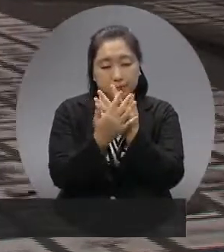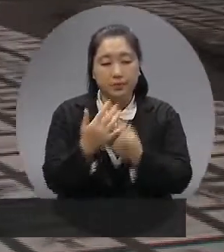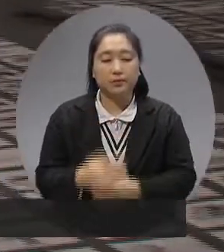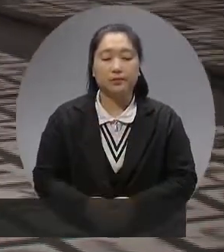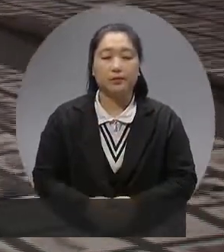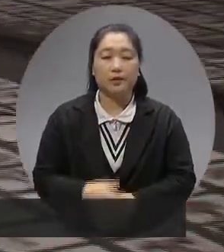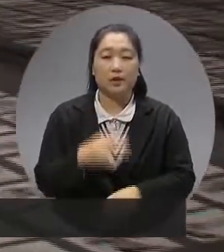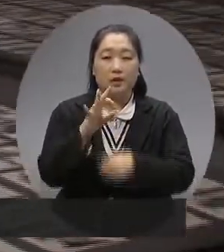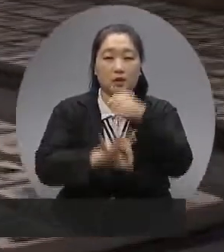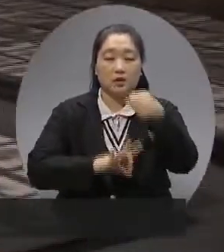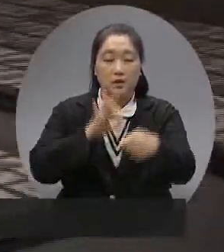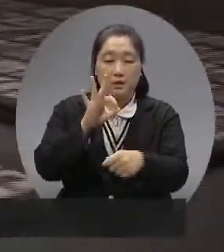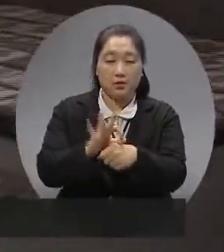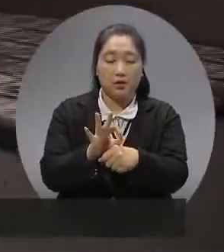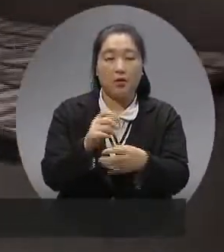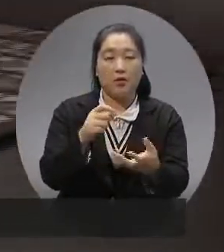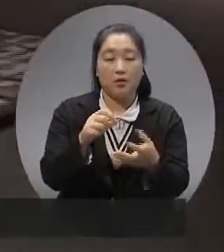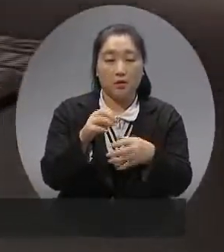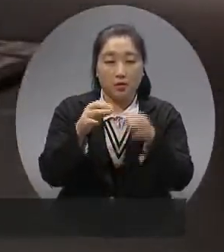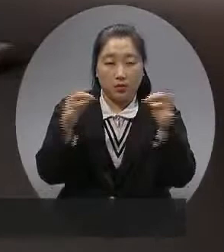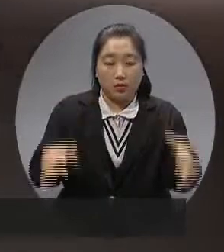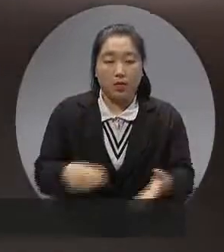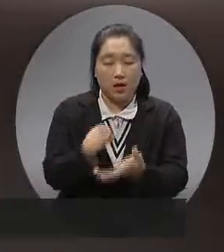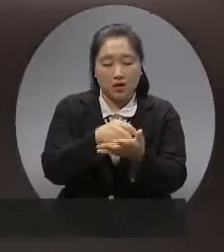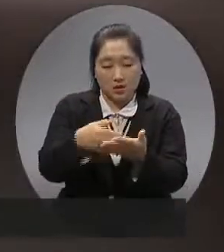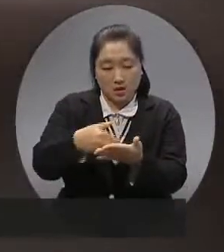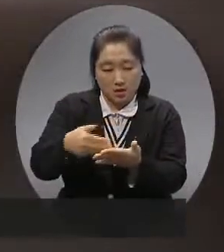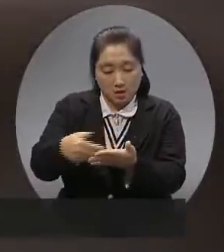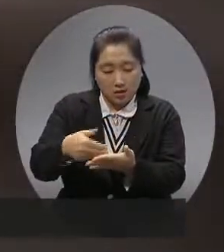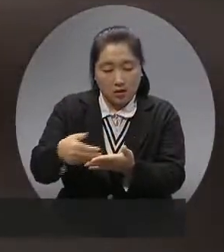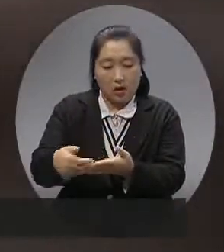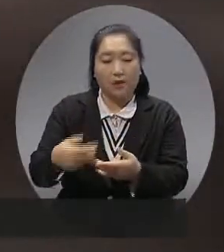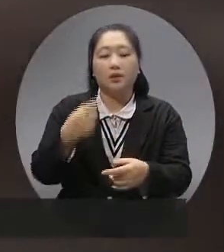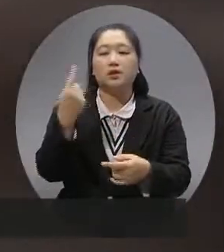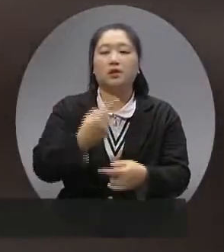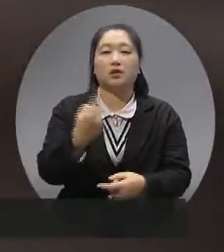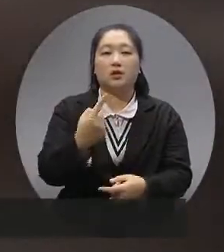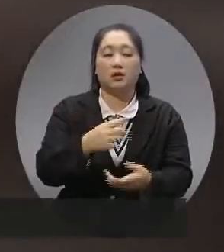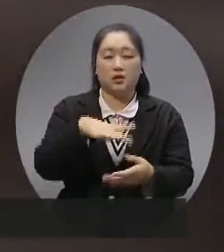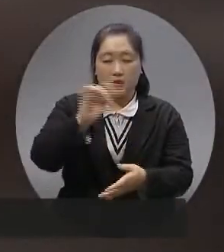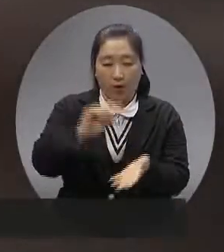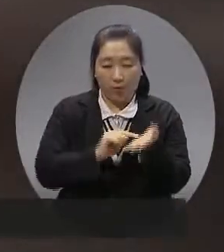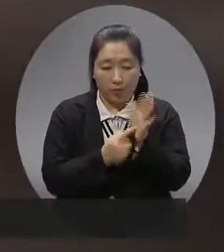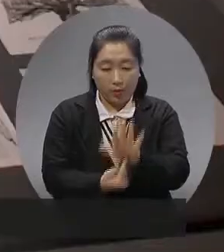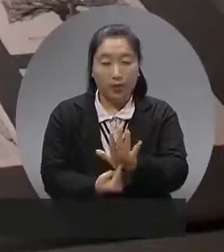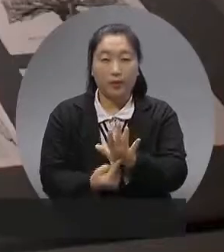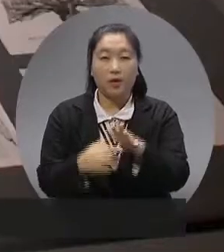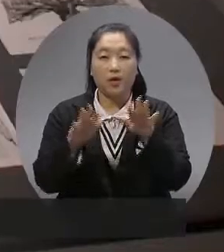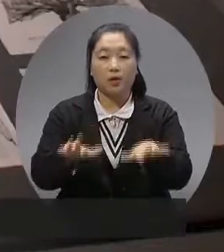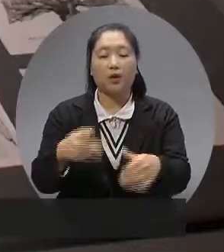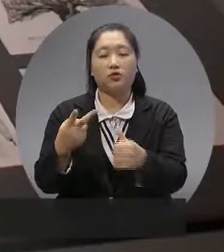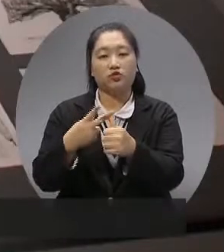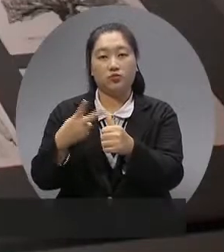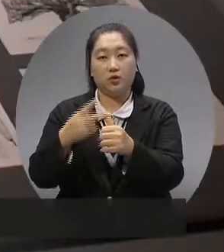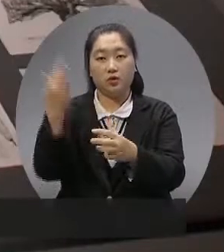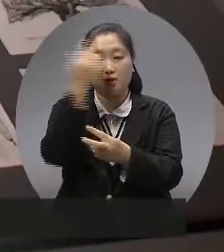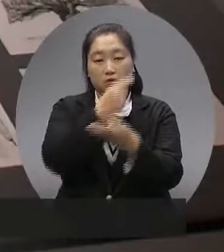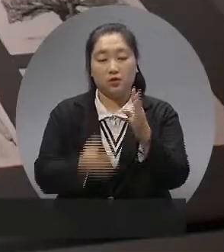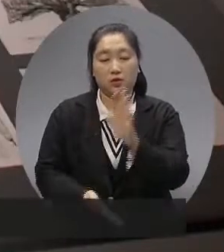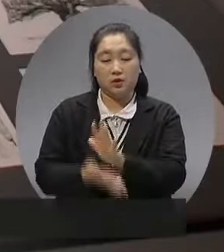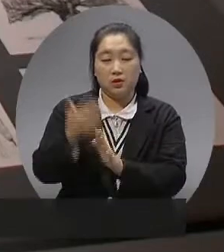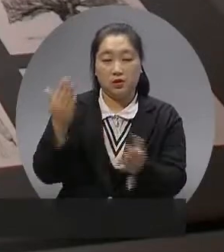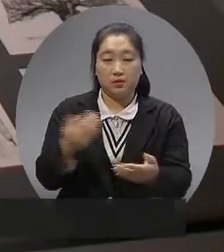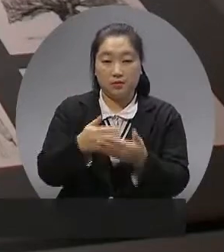10년간 수많은 습작을 통해 완성된 우은정 작가의 작업물 천여 점이 처음 공개된 올해 두 번째 청주시립미술관